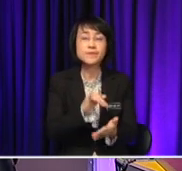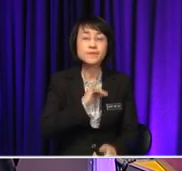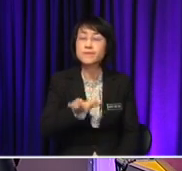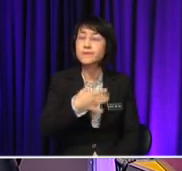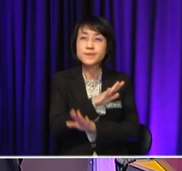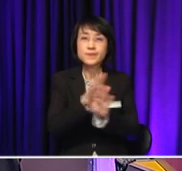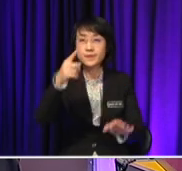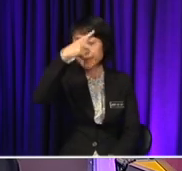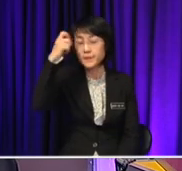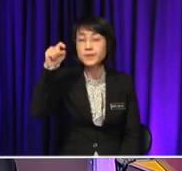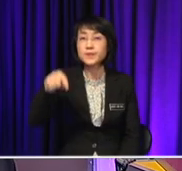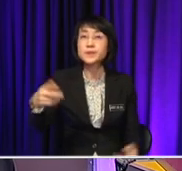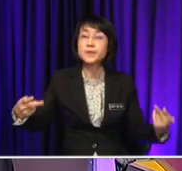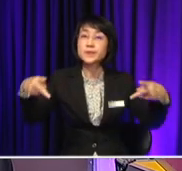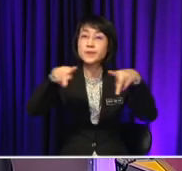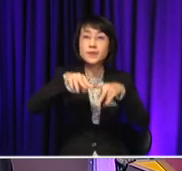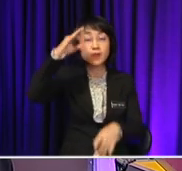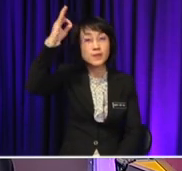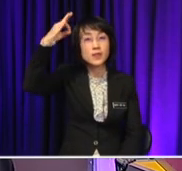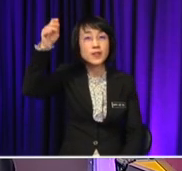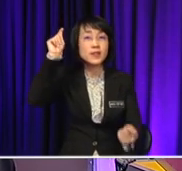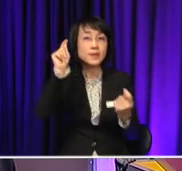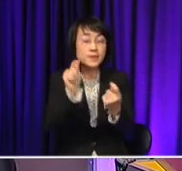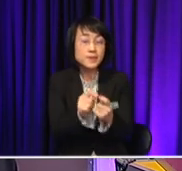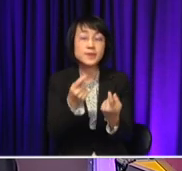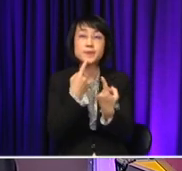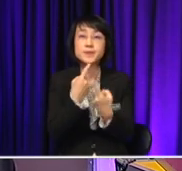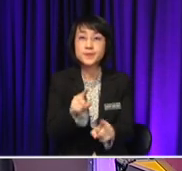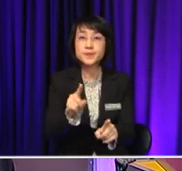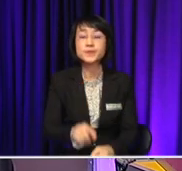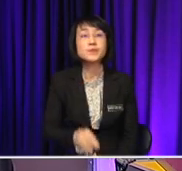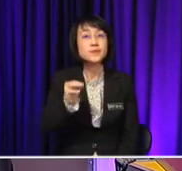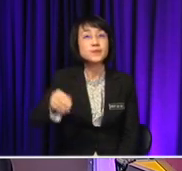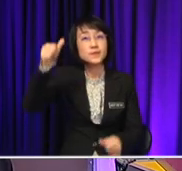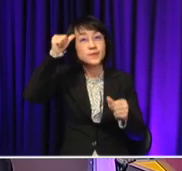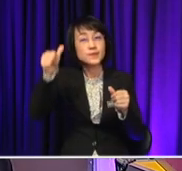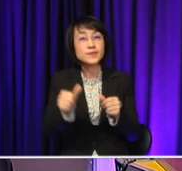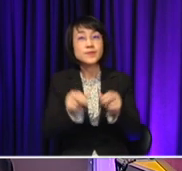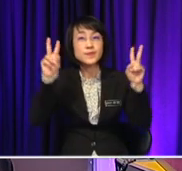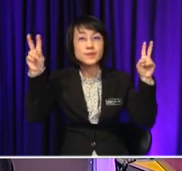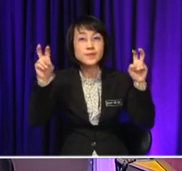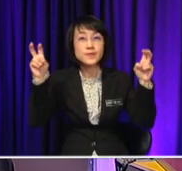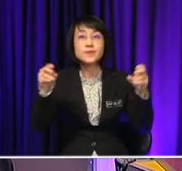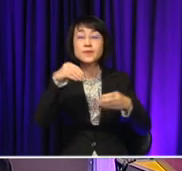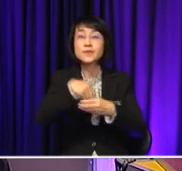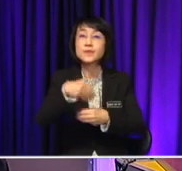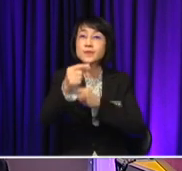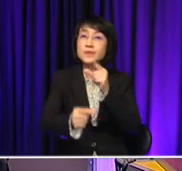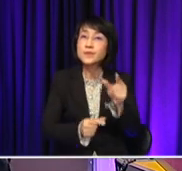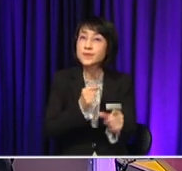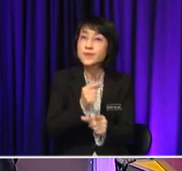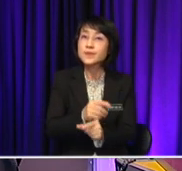murid-murid jawab cuma murid-murid perlu ingat walaupun topi ini bak ini dan juga freezer menurut